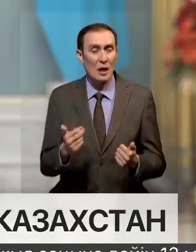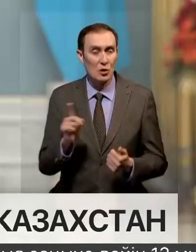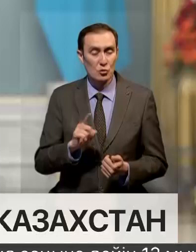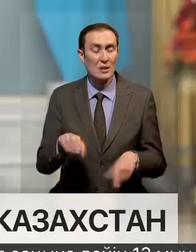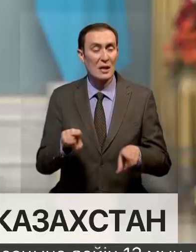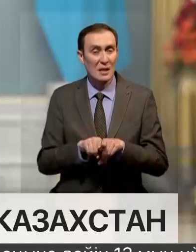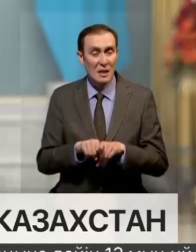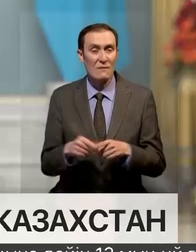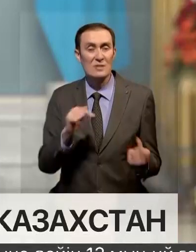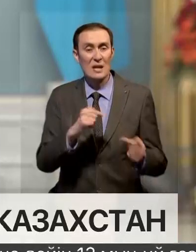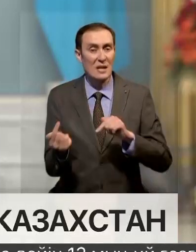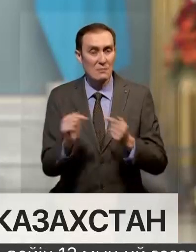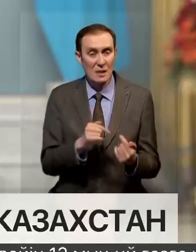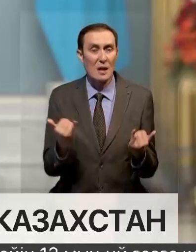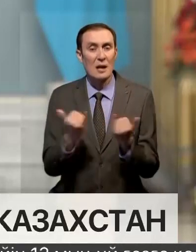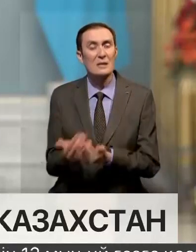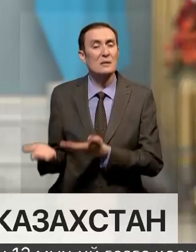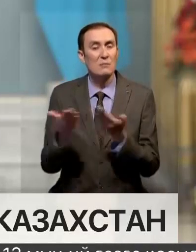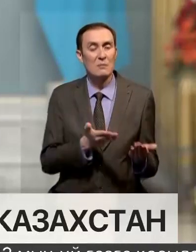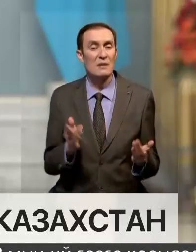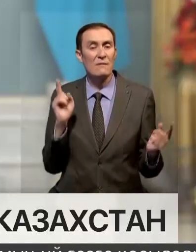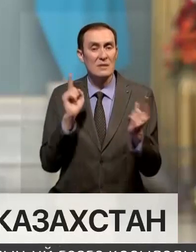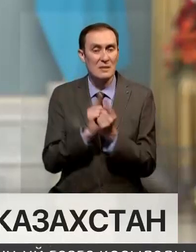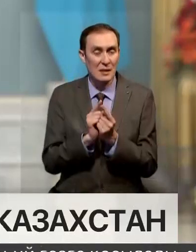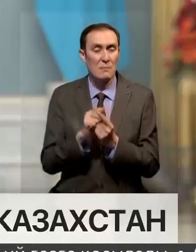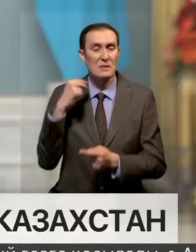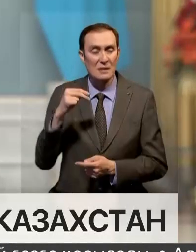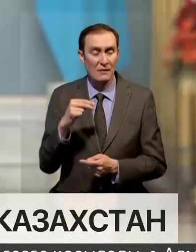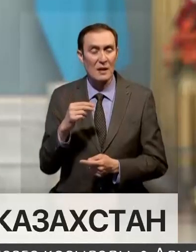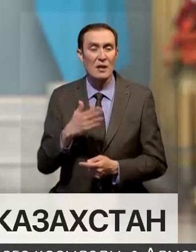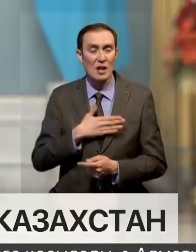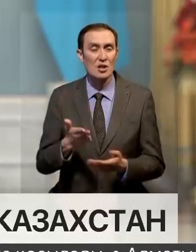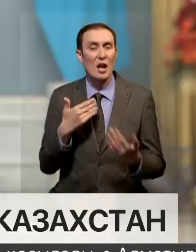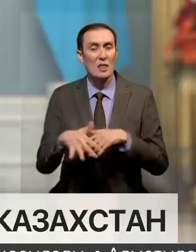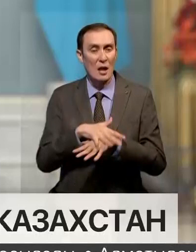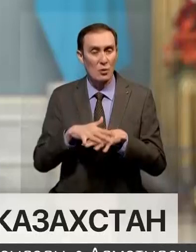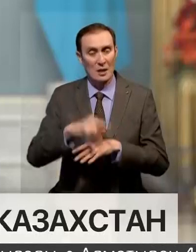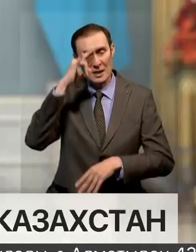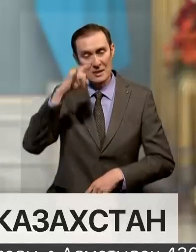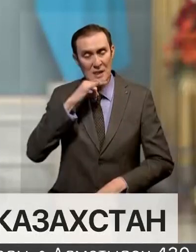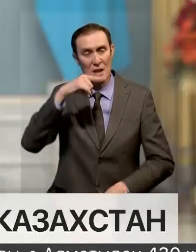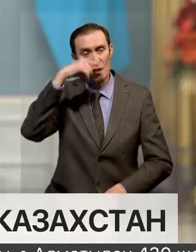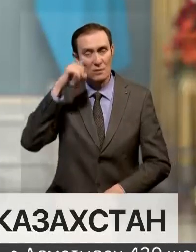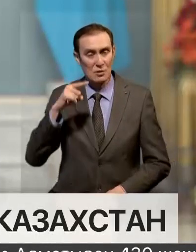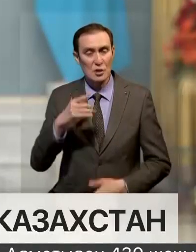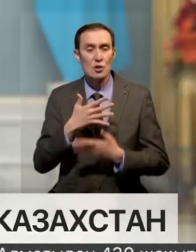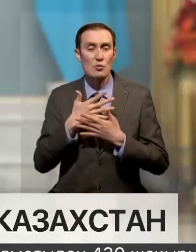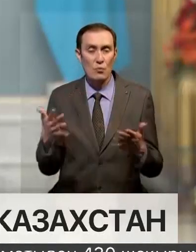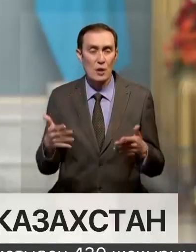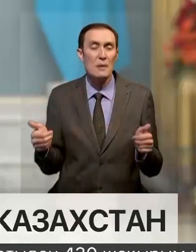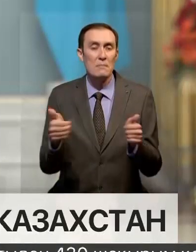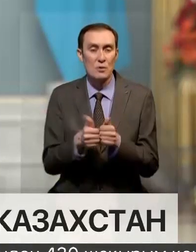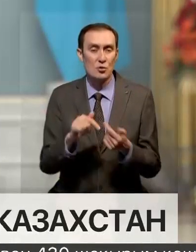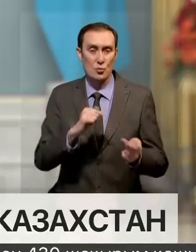что такие взаимные гостеприимные визиты президентов делают наши народы Казахстана и Азербайджана еще ближе друг